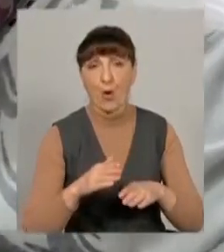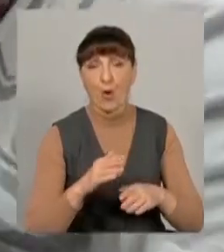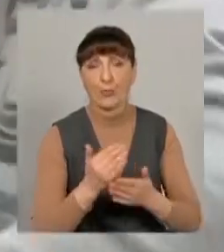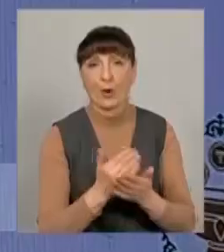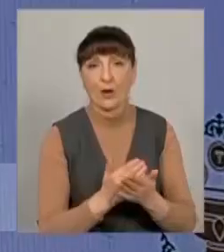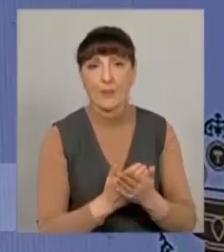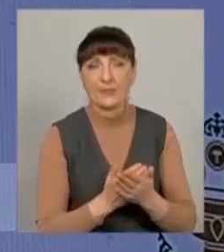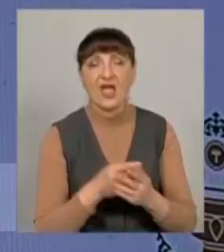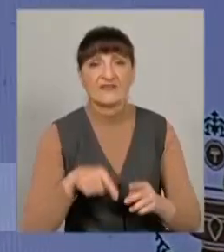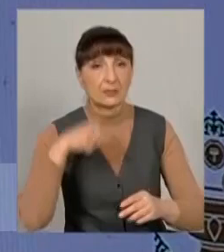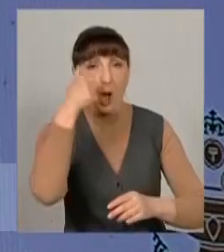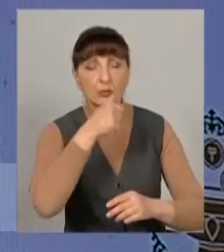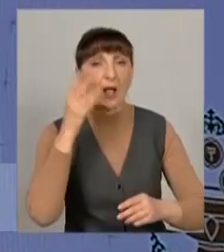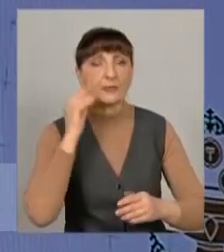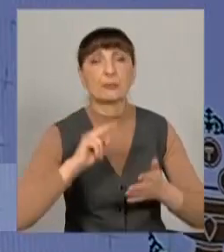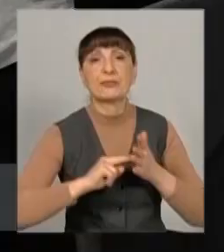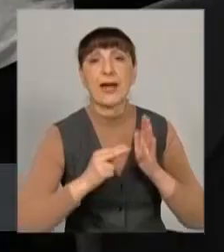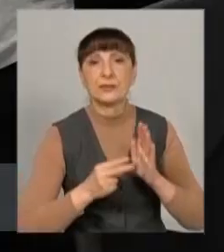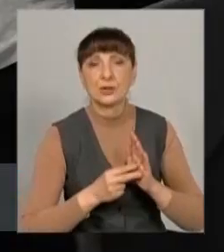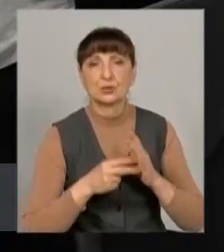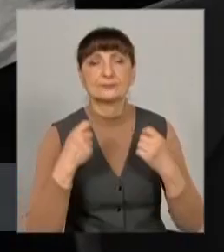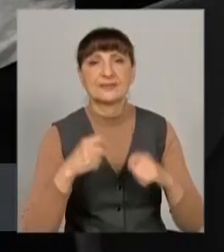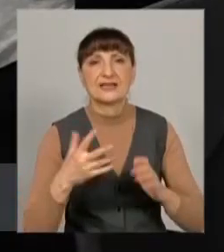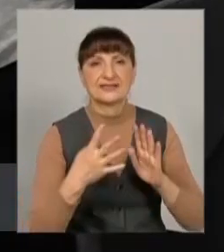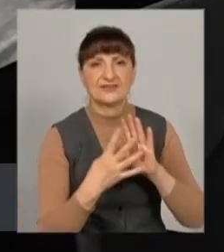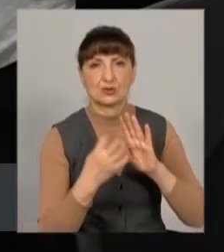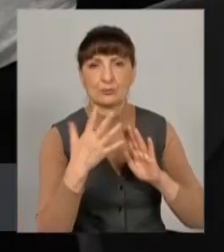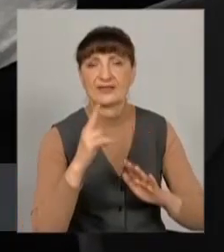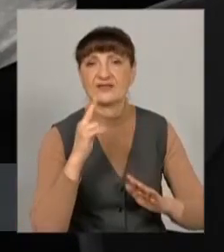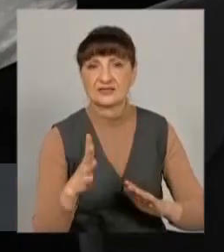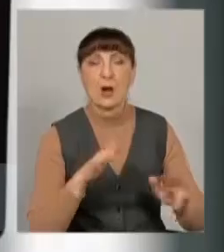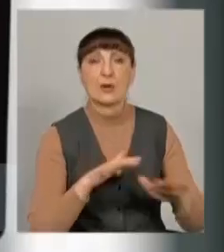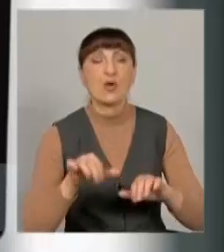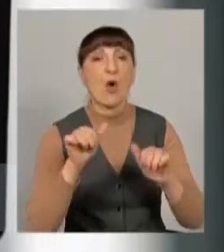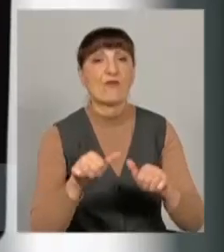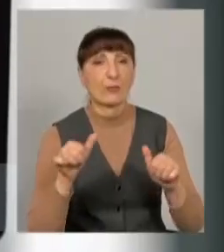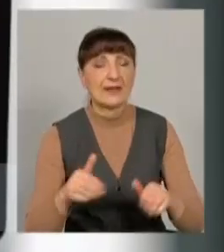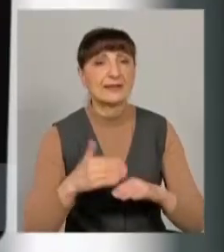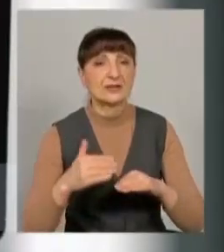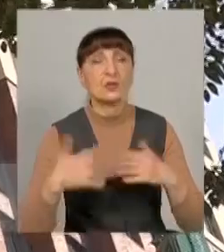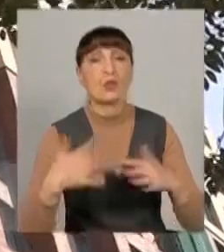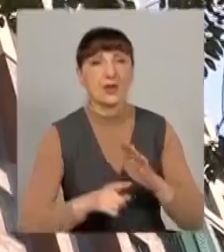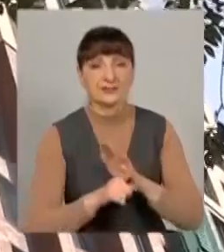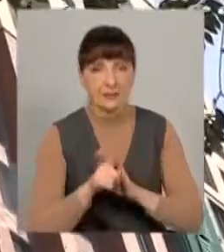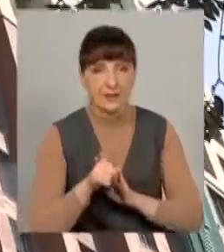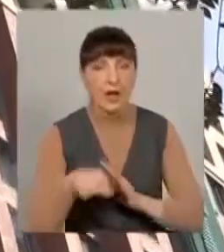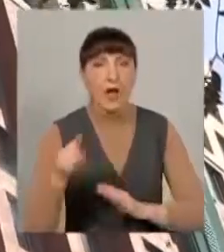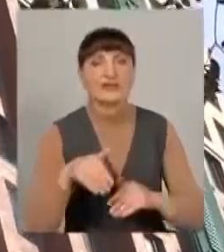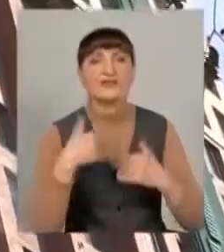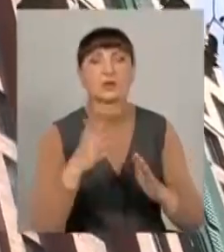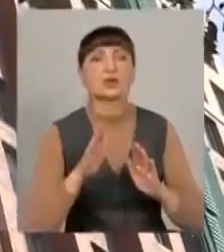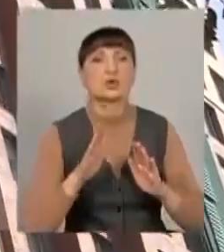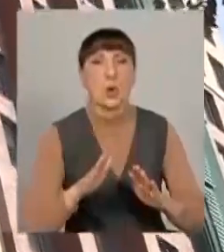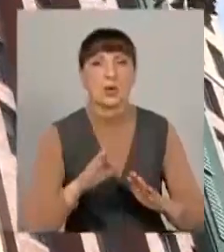«Бакыты отбасы» в этом году в Алматы планируют реализовать 905 квартир. Процесс оформления кредитов уже стартовал. Они выдаются